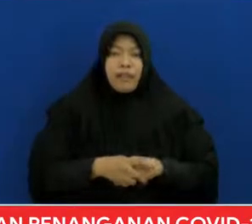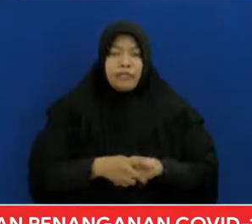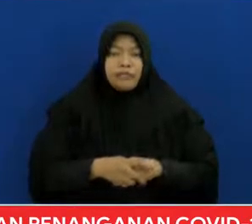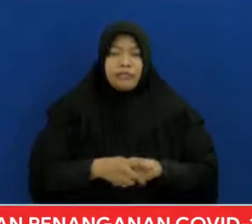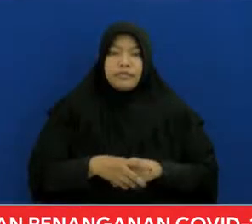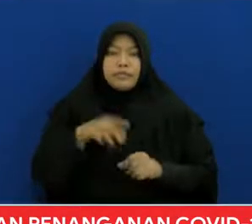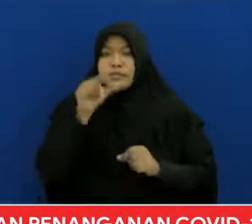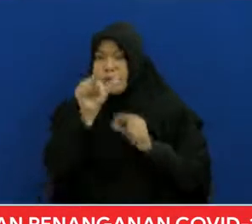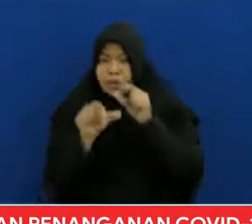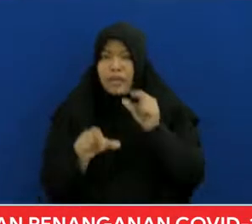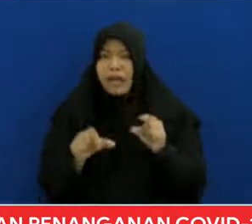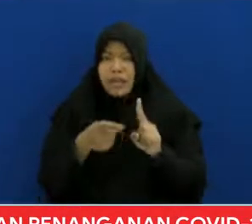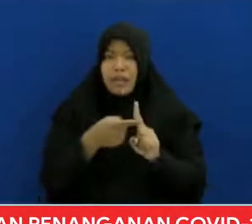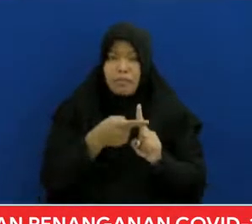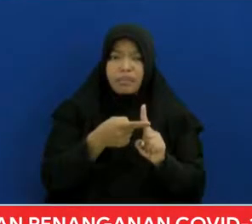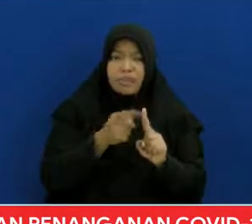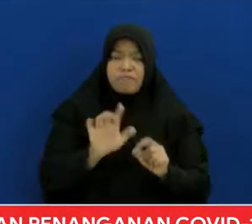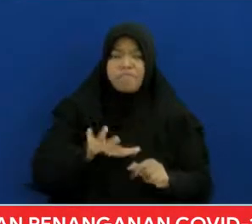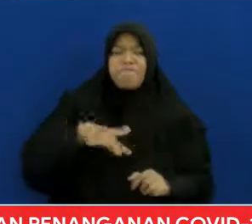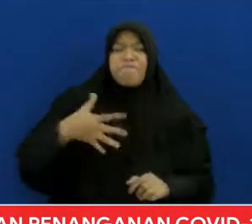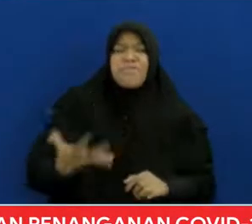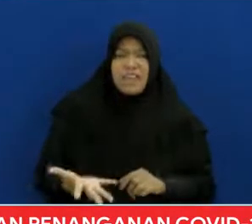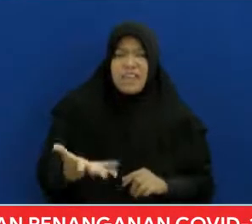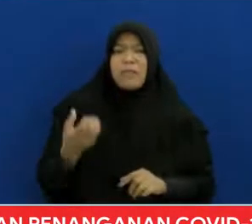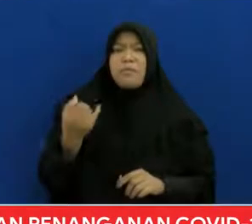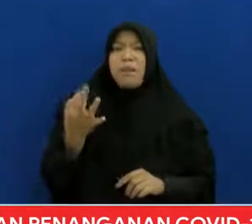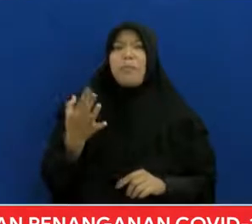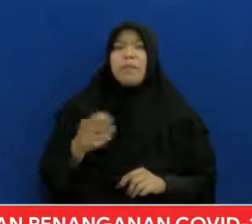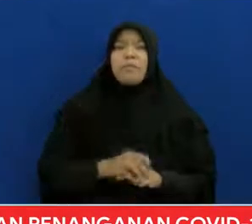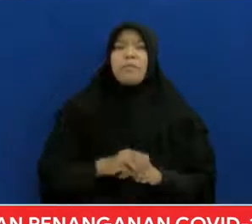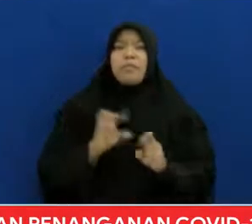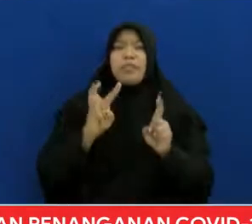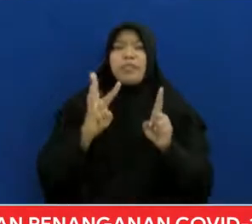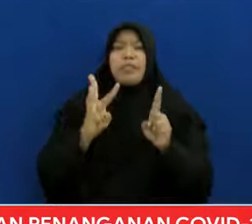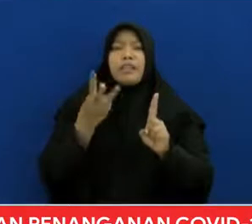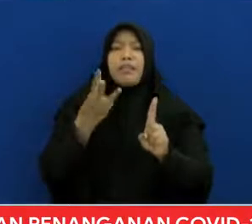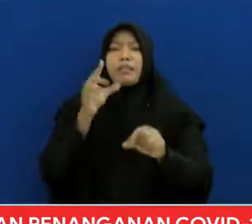Penderita COVID positif yang meninggal sampai hari ini sebanyak 13 orang.